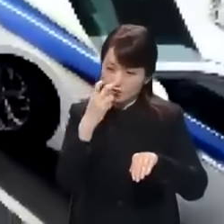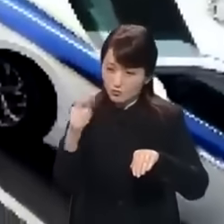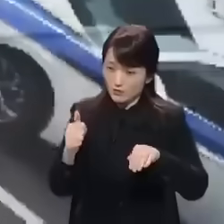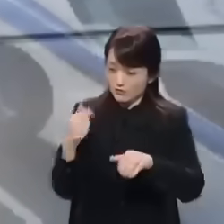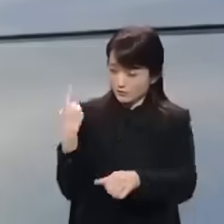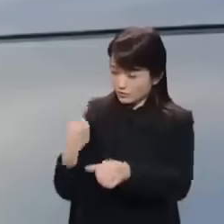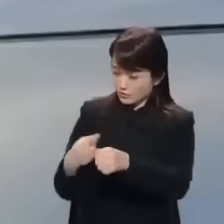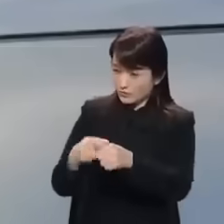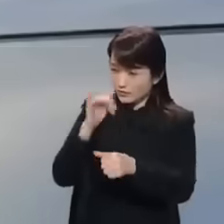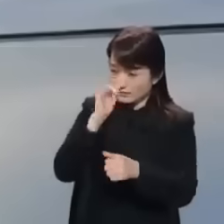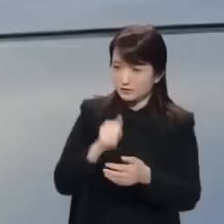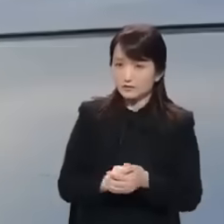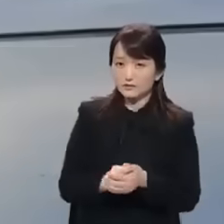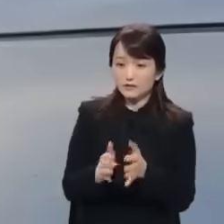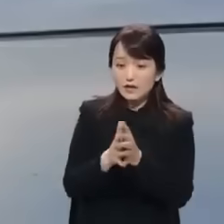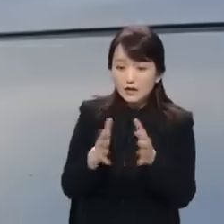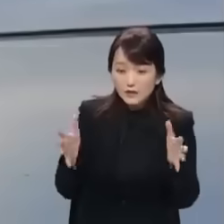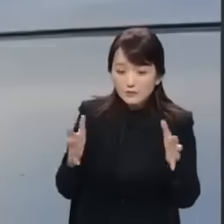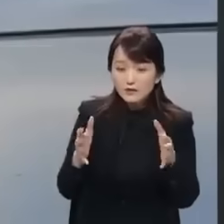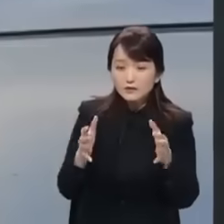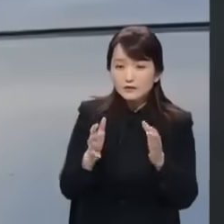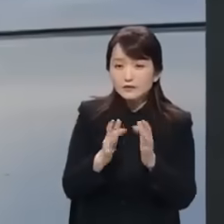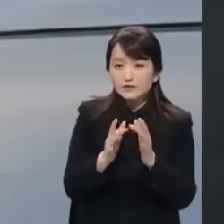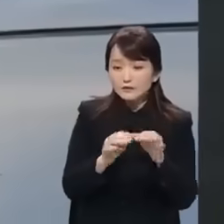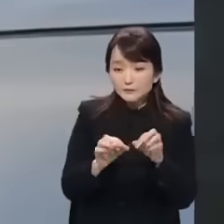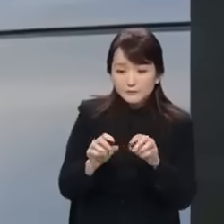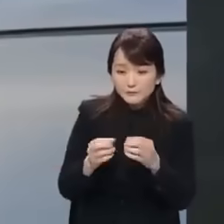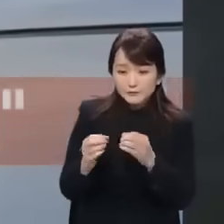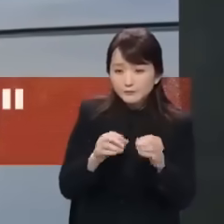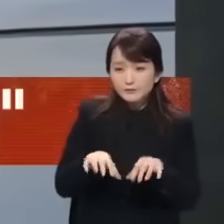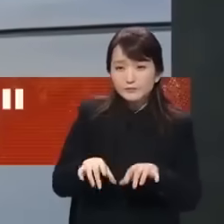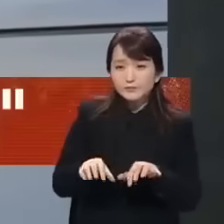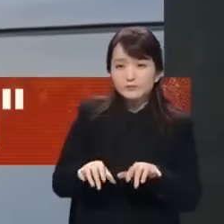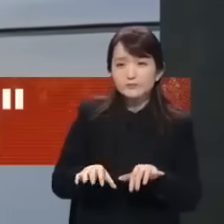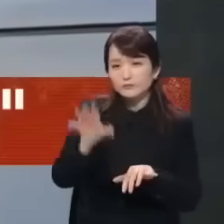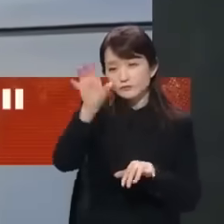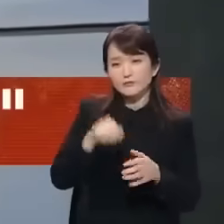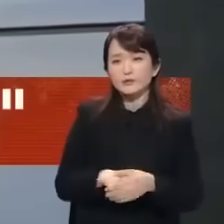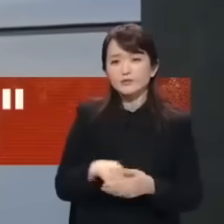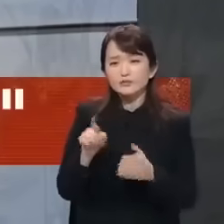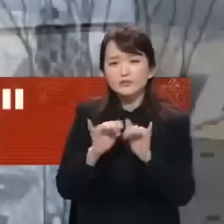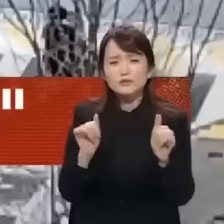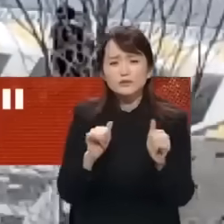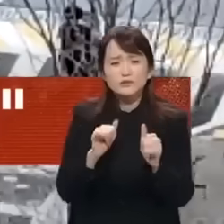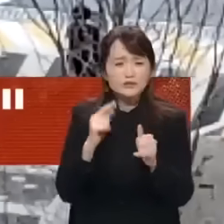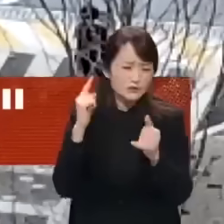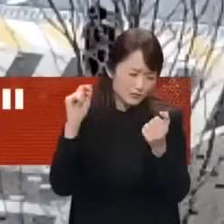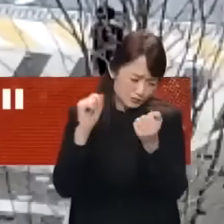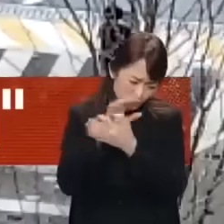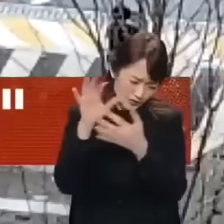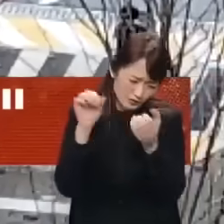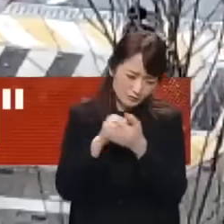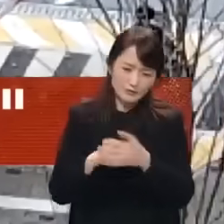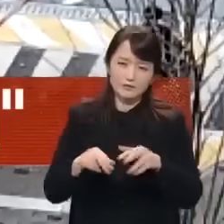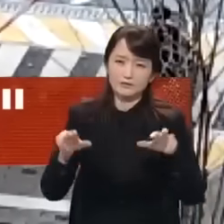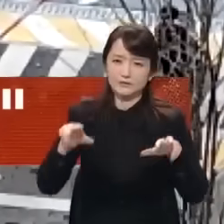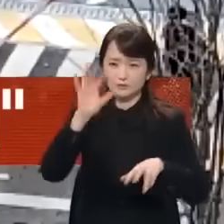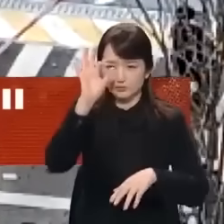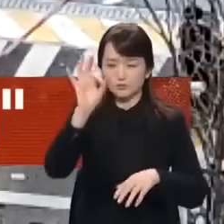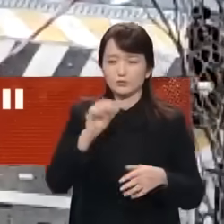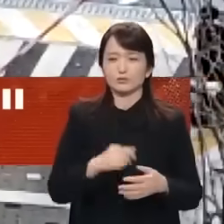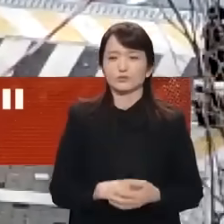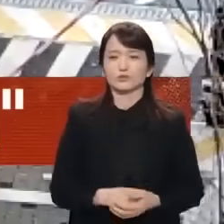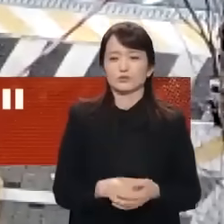봤었고 아파트 커뮤니티에 아니 무슨 사람이길래 저렇게 시끄럽냐 이런 말도 나왔다고 합니다. 그렇지만 지금 보면